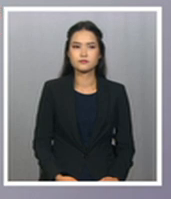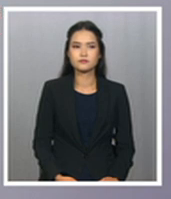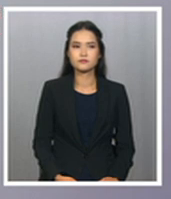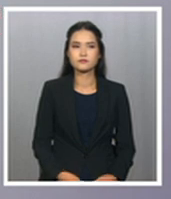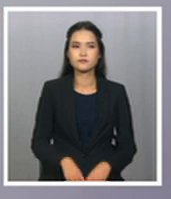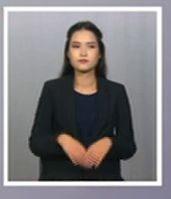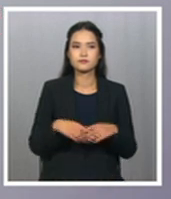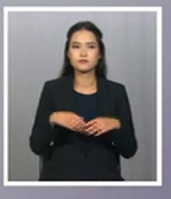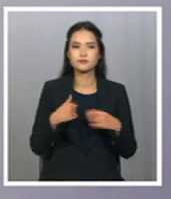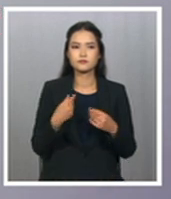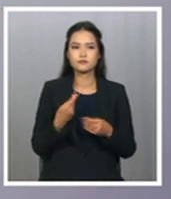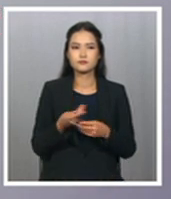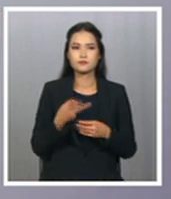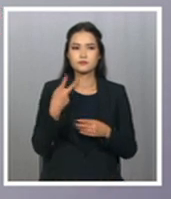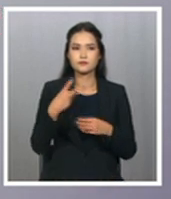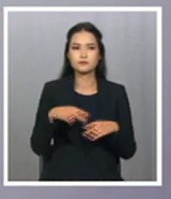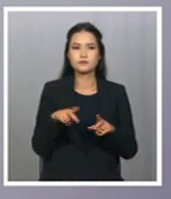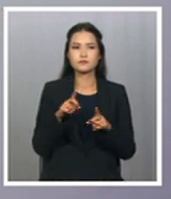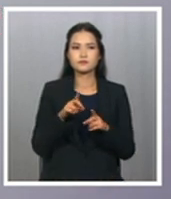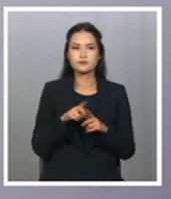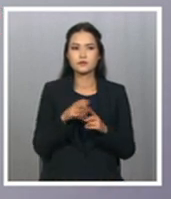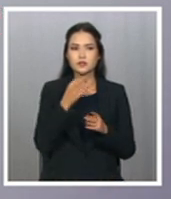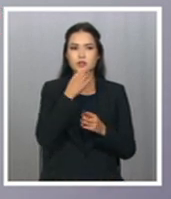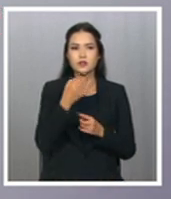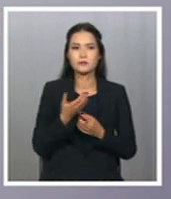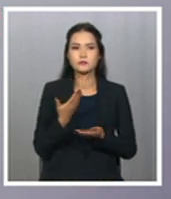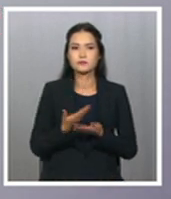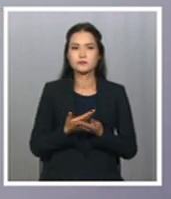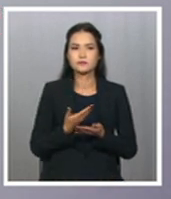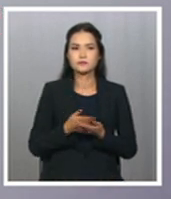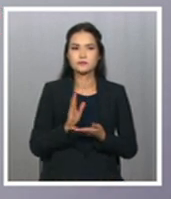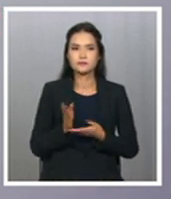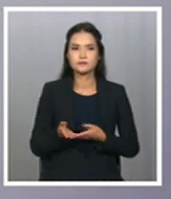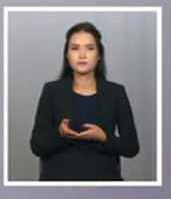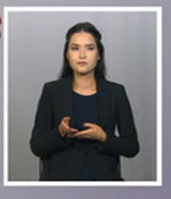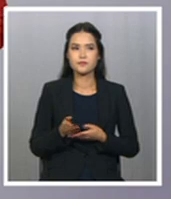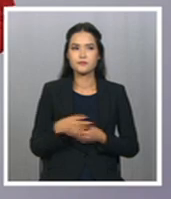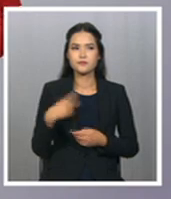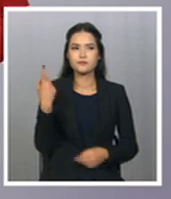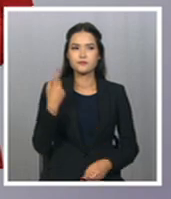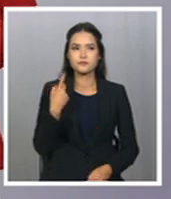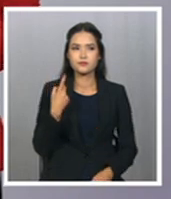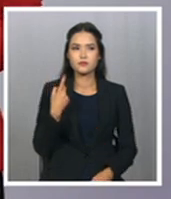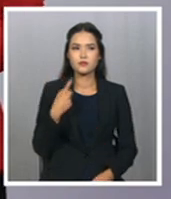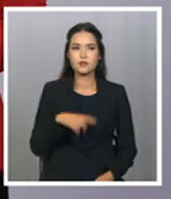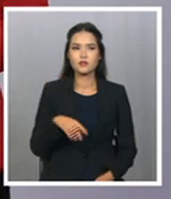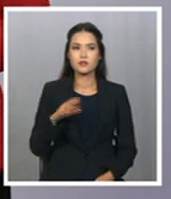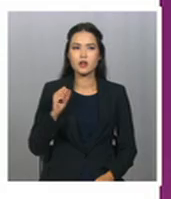Сіздерге екі түрлі нұсқадағы жауап ұсынылып тұр. Біріншісі,